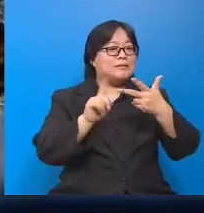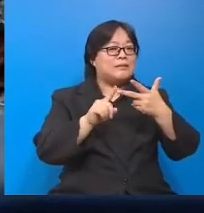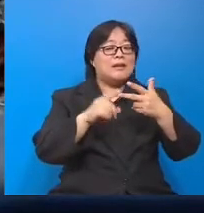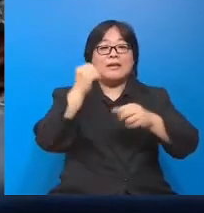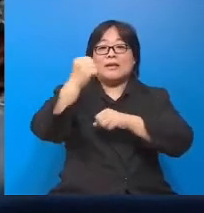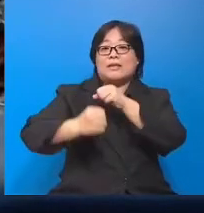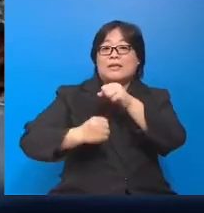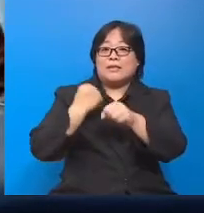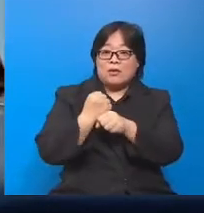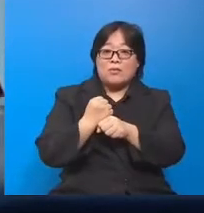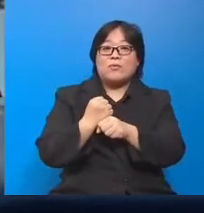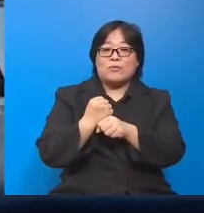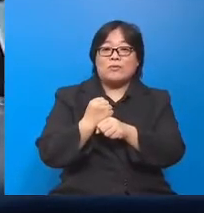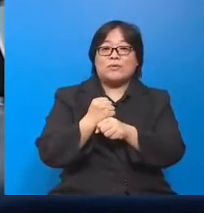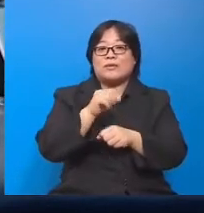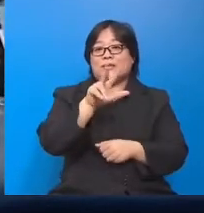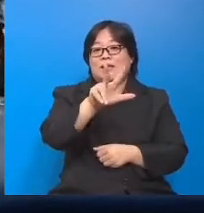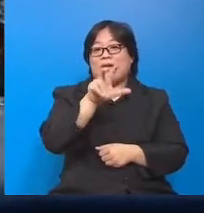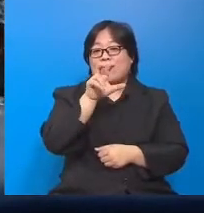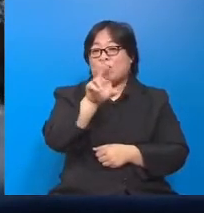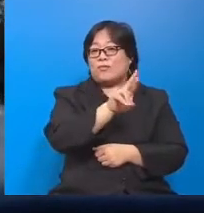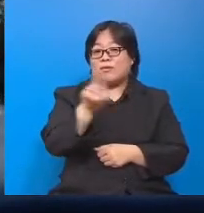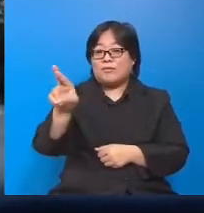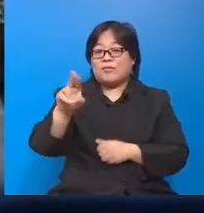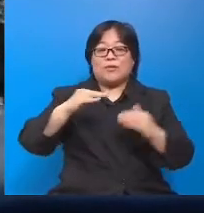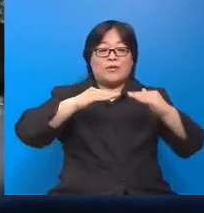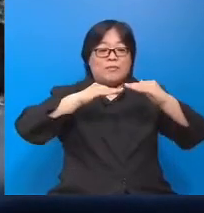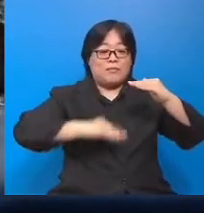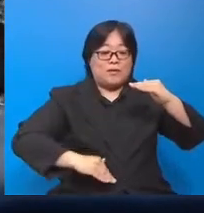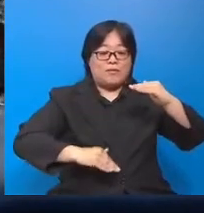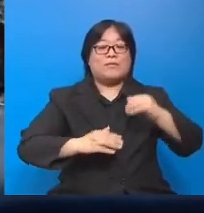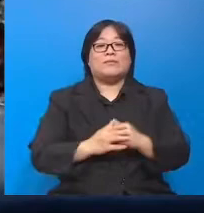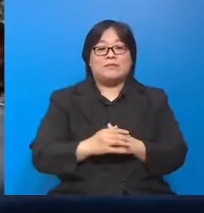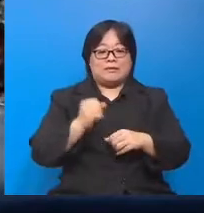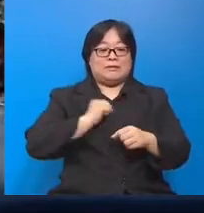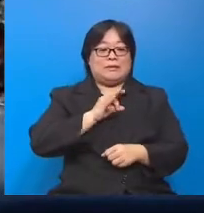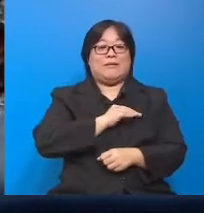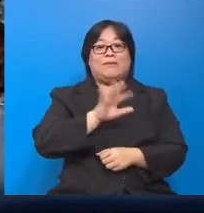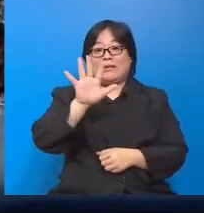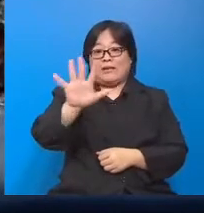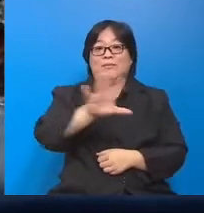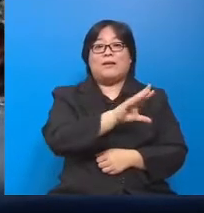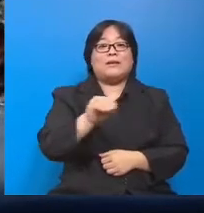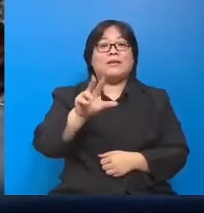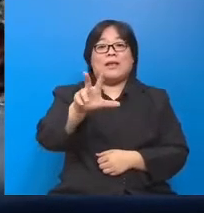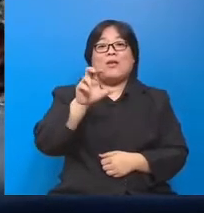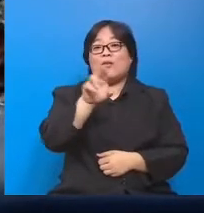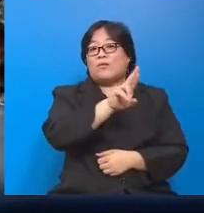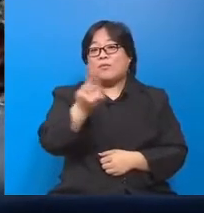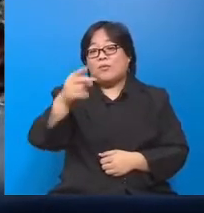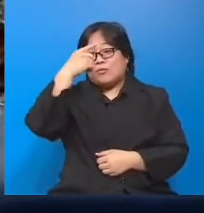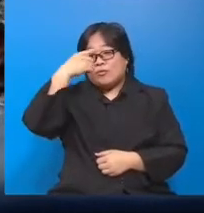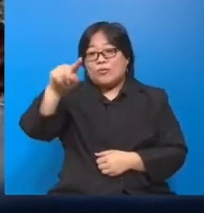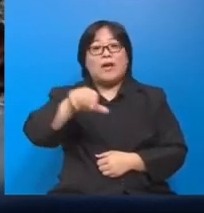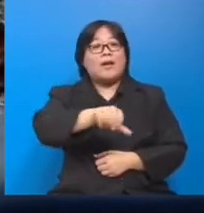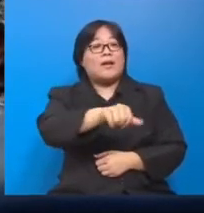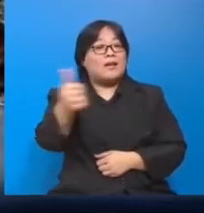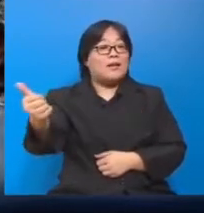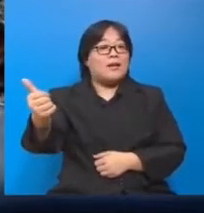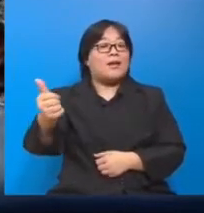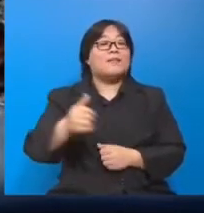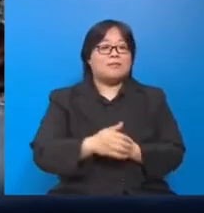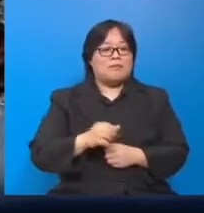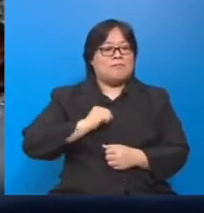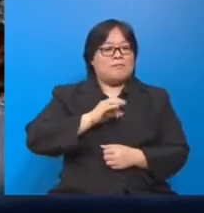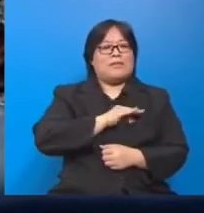tahunan 300.000 kebawah dan pekerja di Me dan 300ribu untuk yang lain Cut